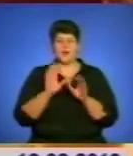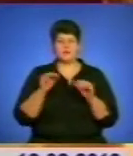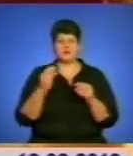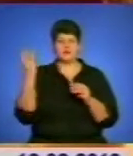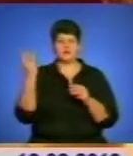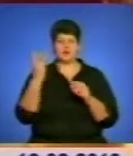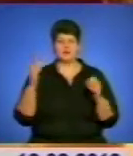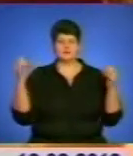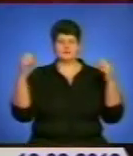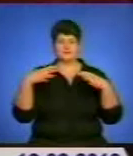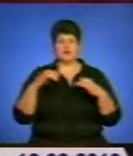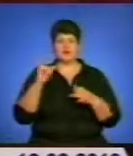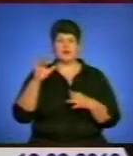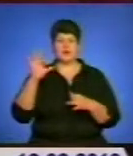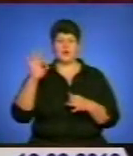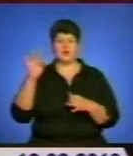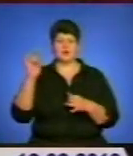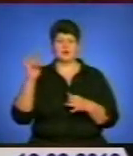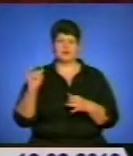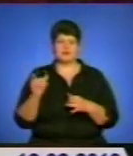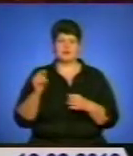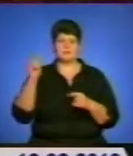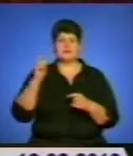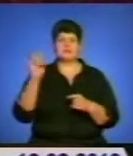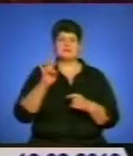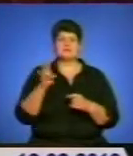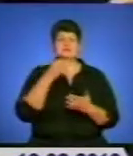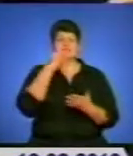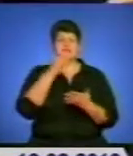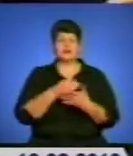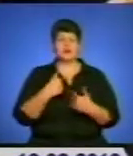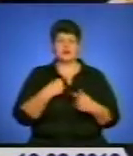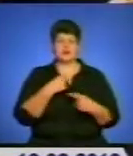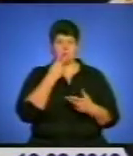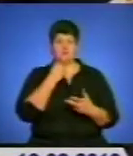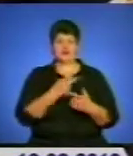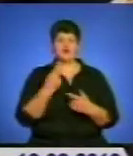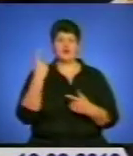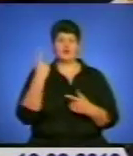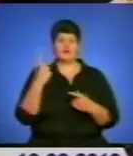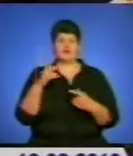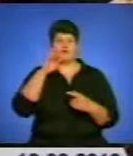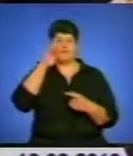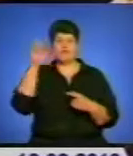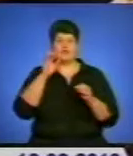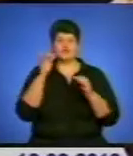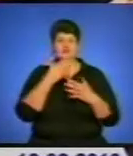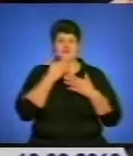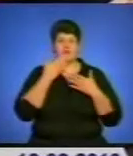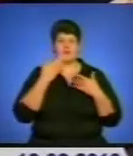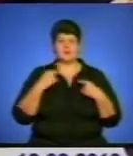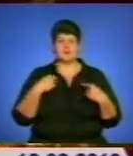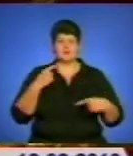з'явилися Іоаннові, єпископові міста Євхаїті, і сказали: «Ми, як бачиш, одне в Бога, і нічого немає в нас противного